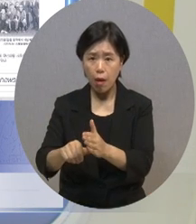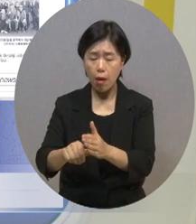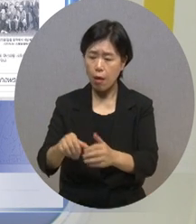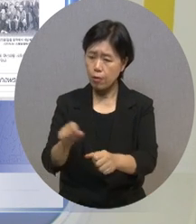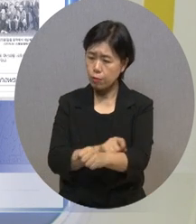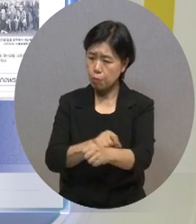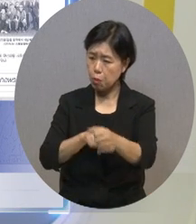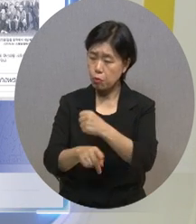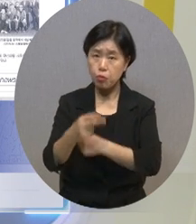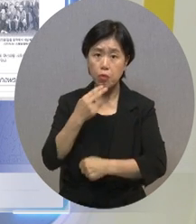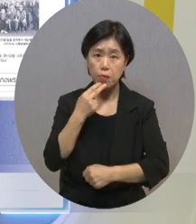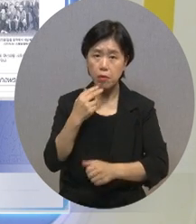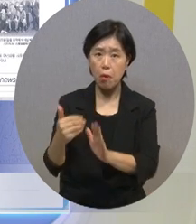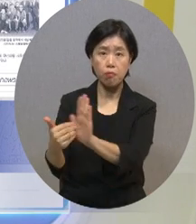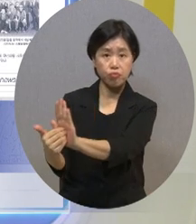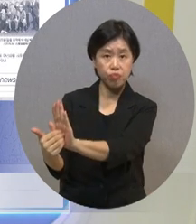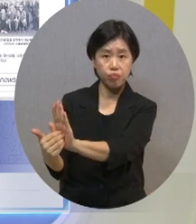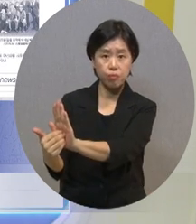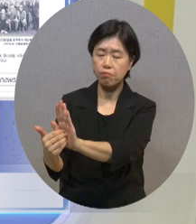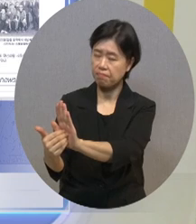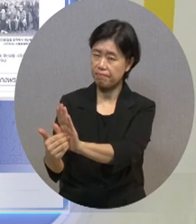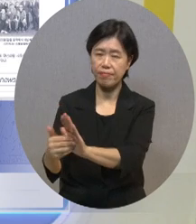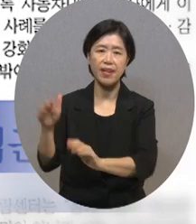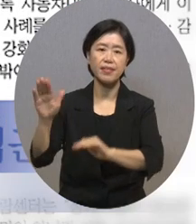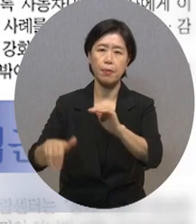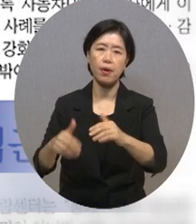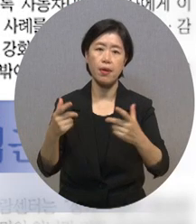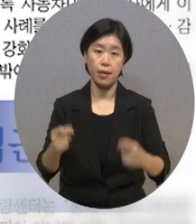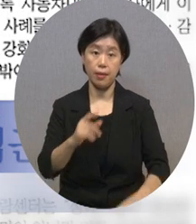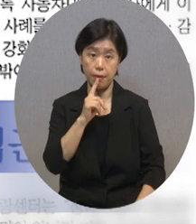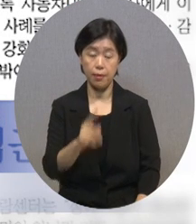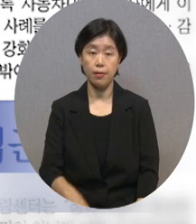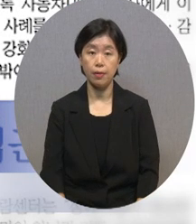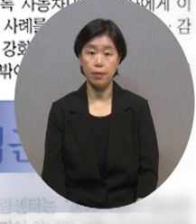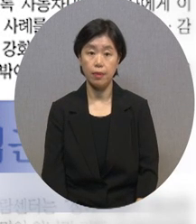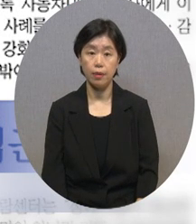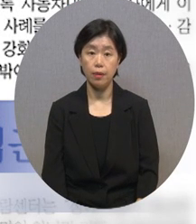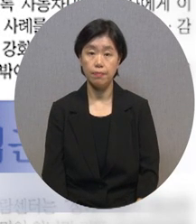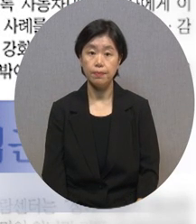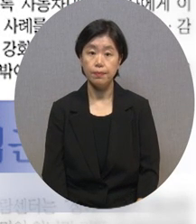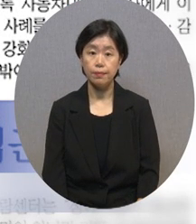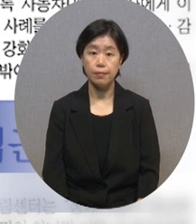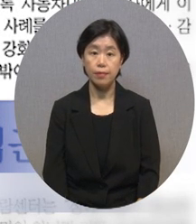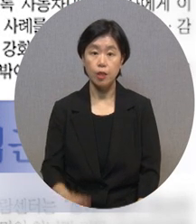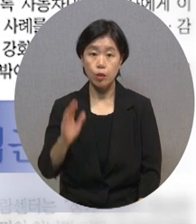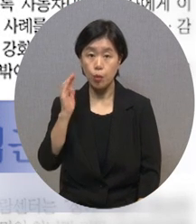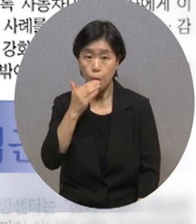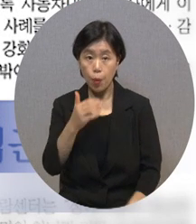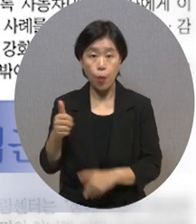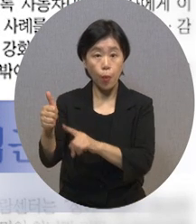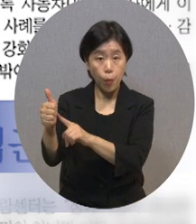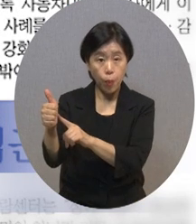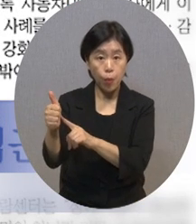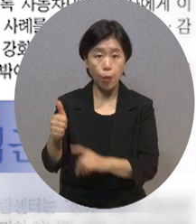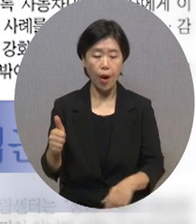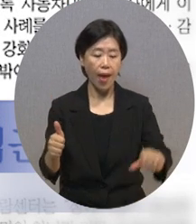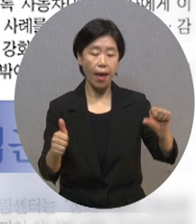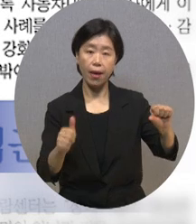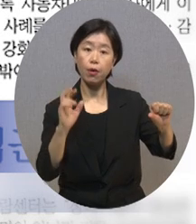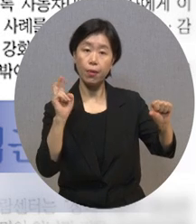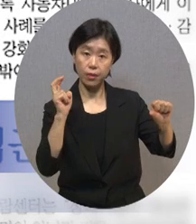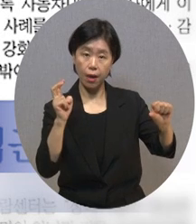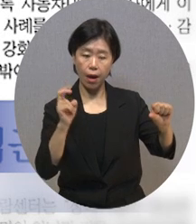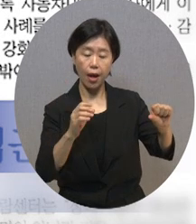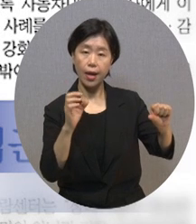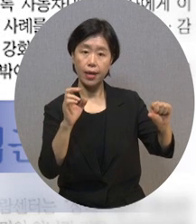없이 거부하는 것을 차별이라고 밝혔습니다 인권위에 따르면 진정이는 청각 장애인으로 a 렌트카의